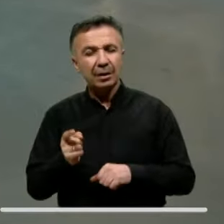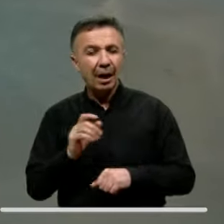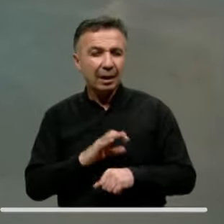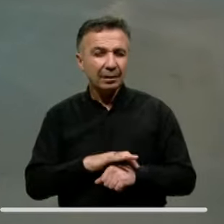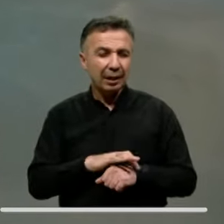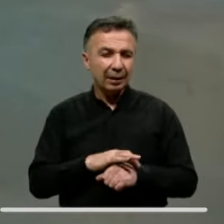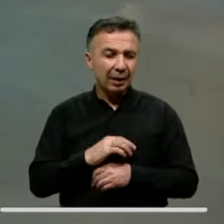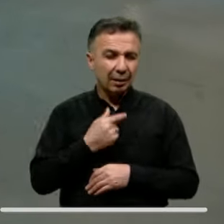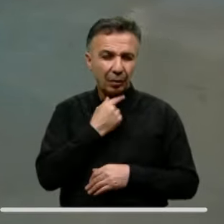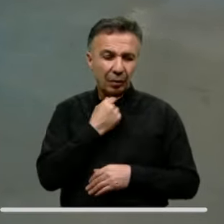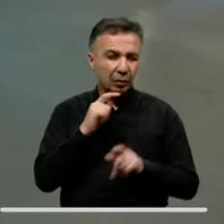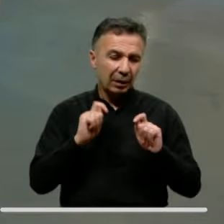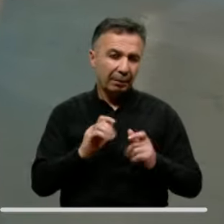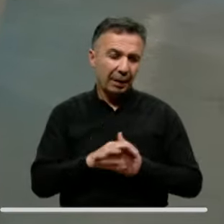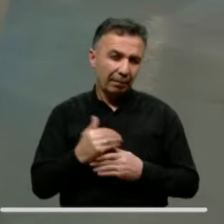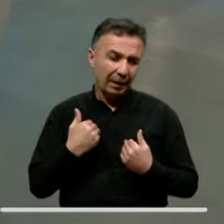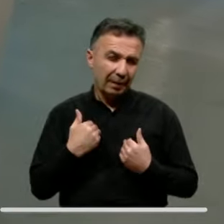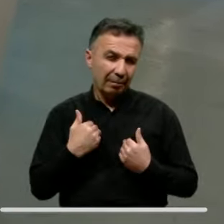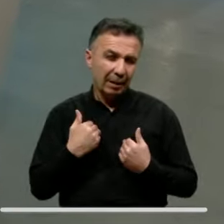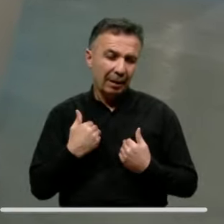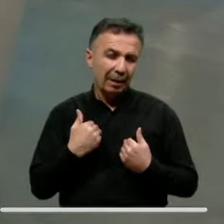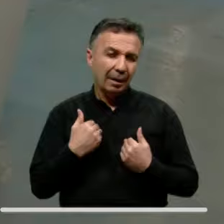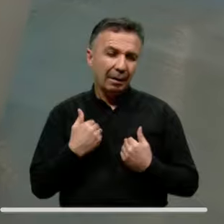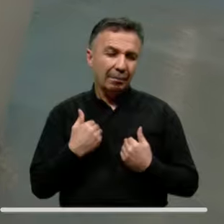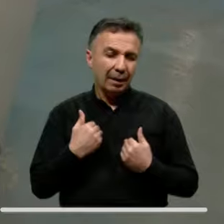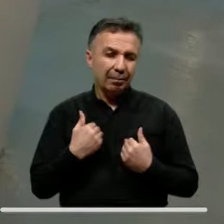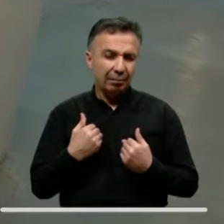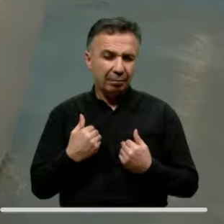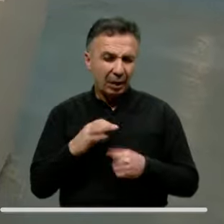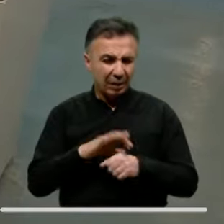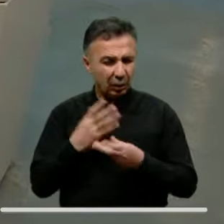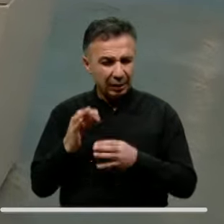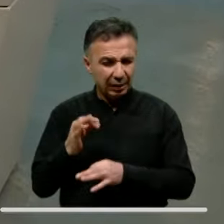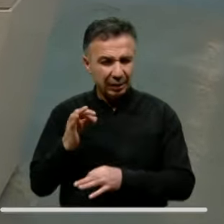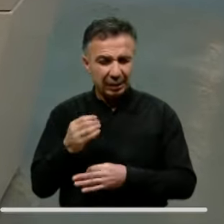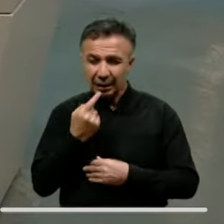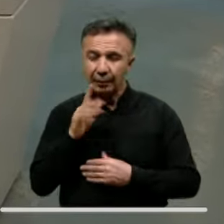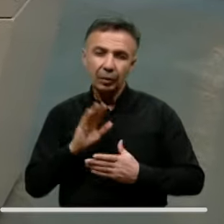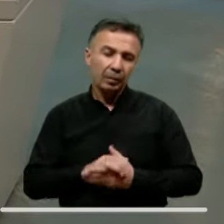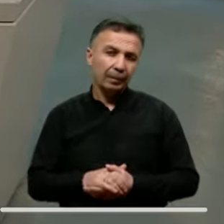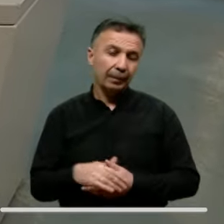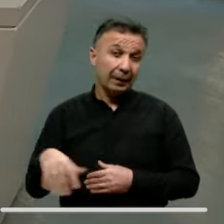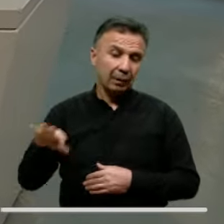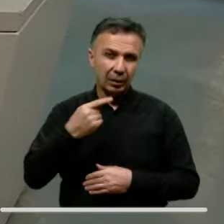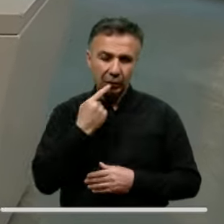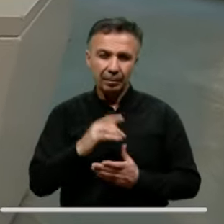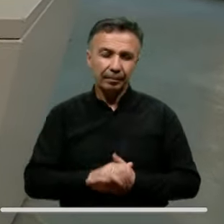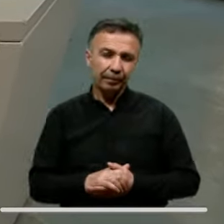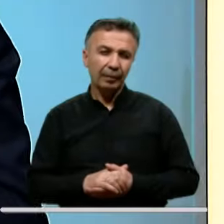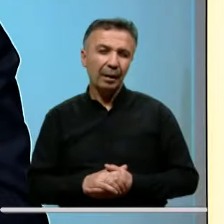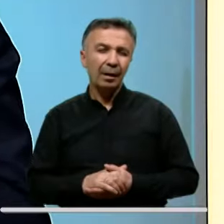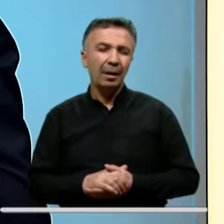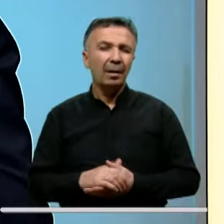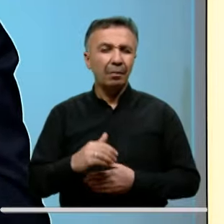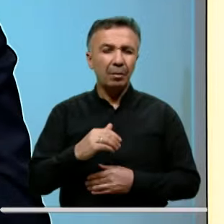sürerek mesela diyelim ki ben açıkçası seyircimizin durumu için söylemiyorum. Genel bir şey söyleyeceğim. Bu yaştaki